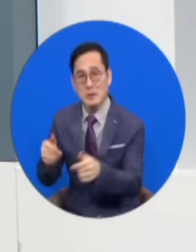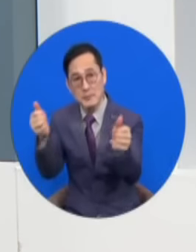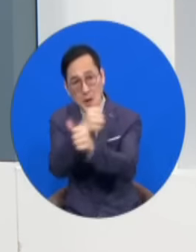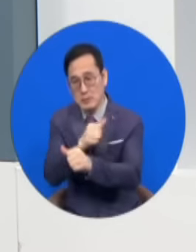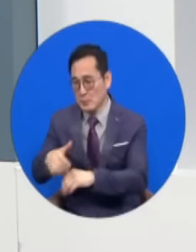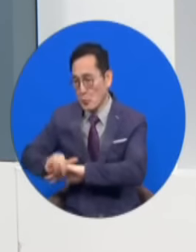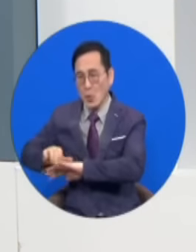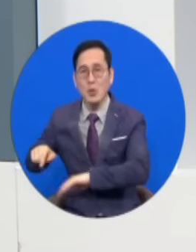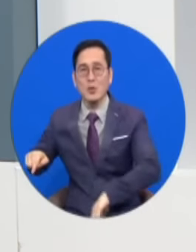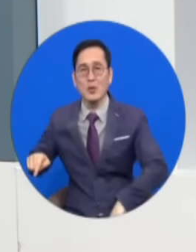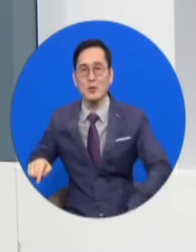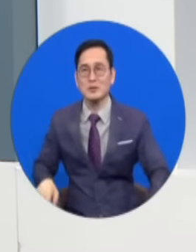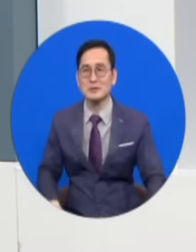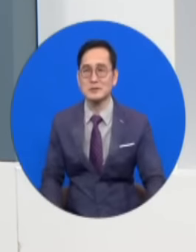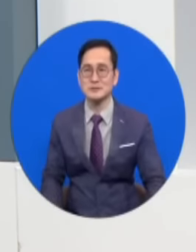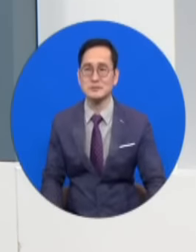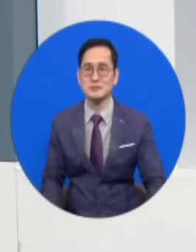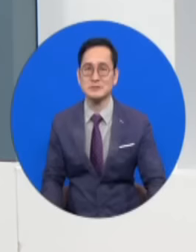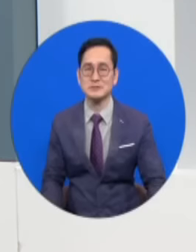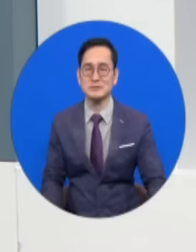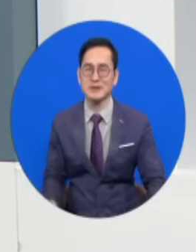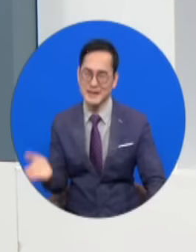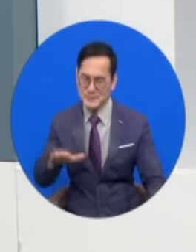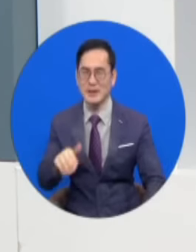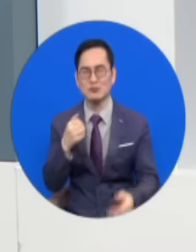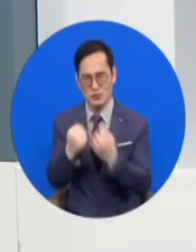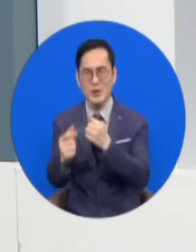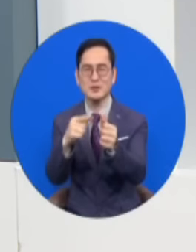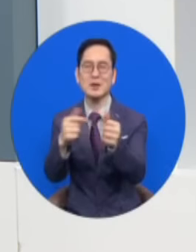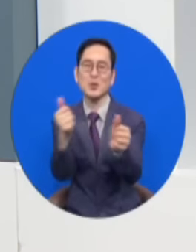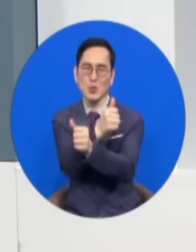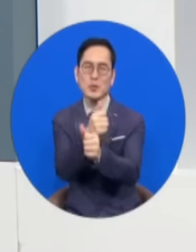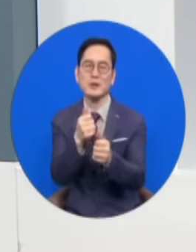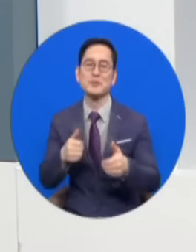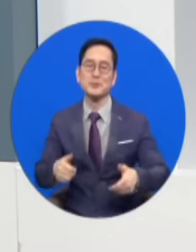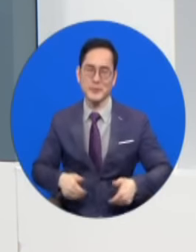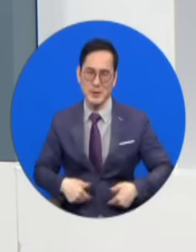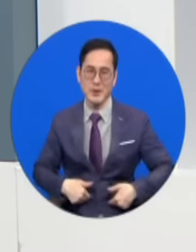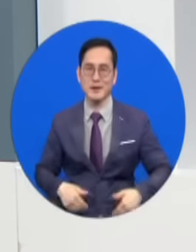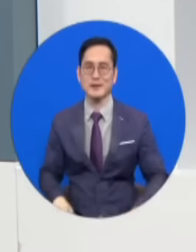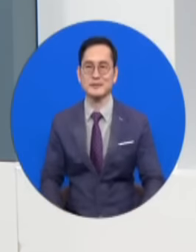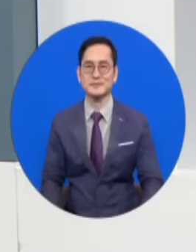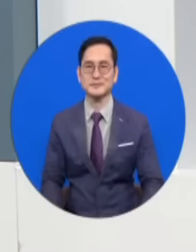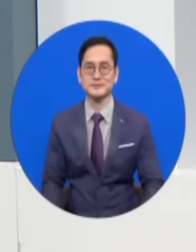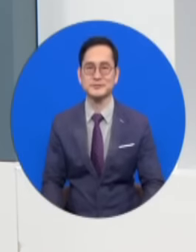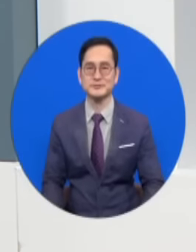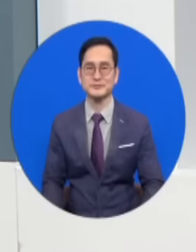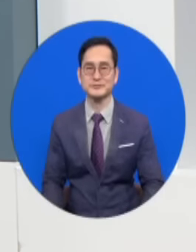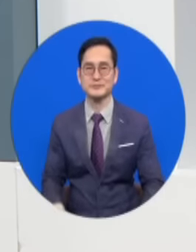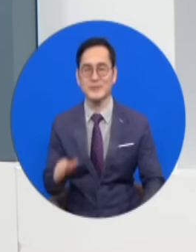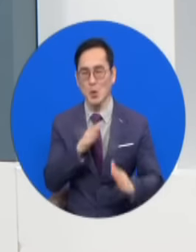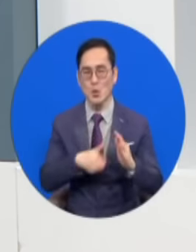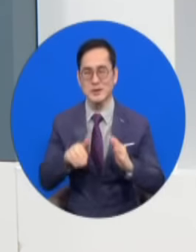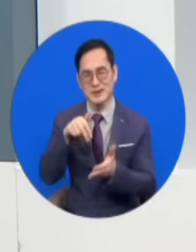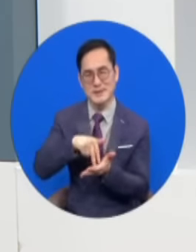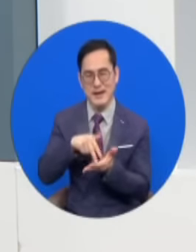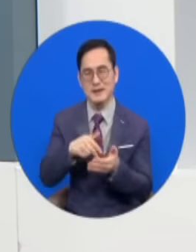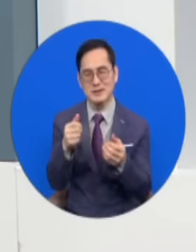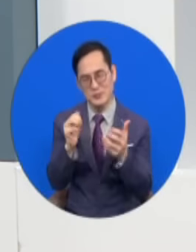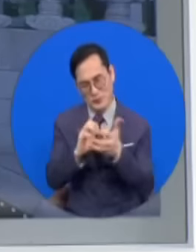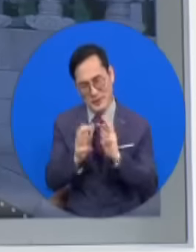좀 안 좋았다면 심각하게 고민해보는 것이 좋지 않을까. 그것도 가족회의 말고 공식적인 회의에서 하는 것이 좋다고 생각합니다.